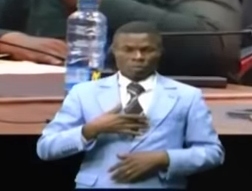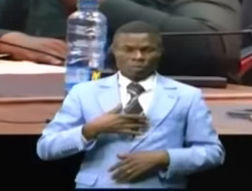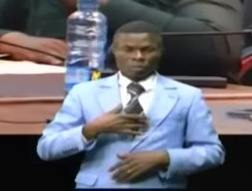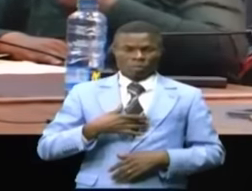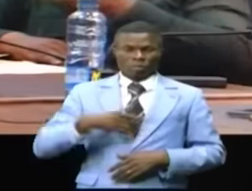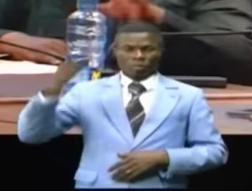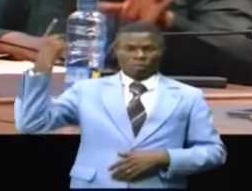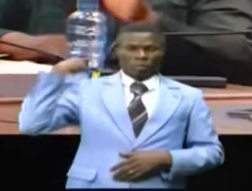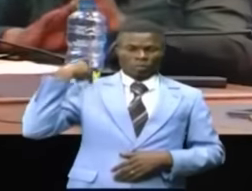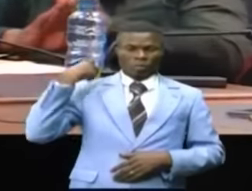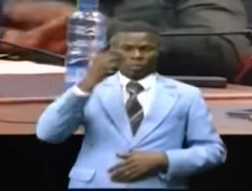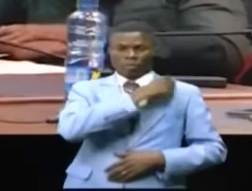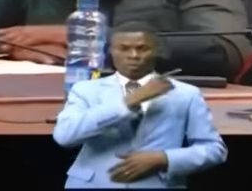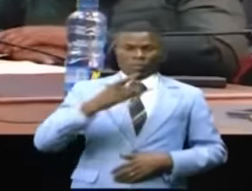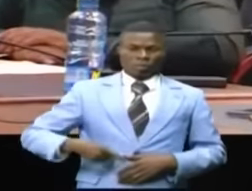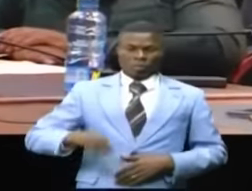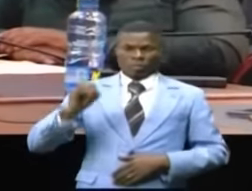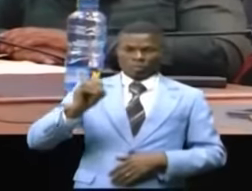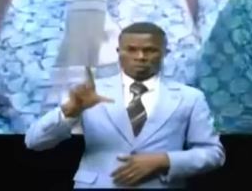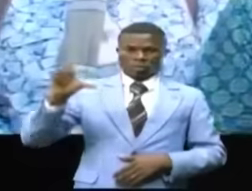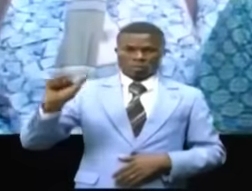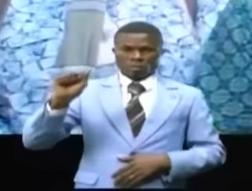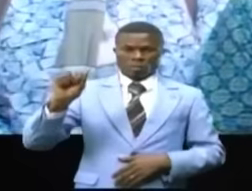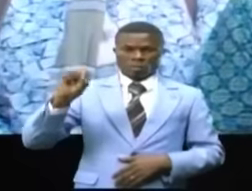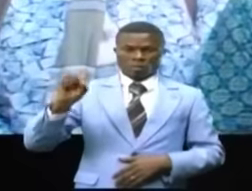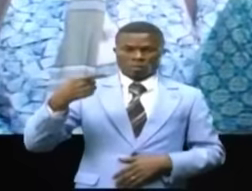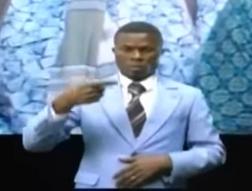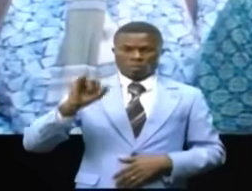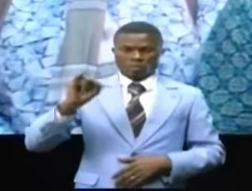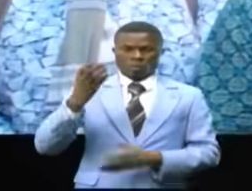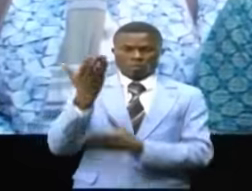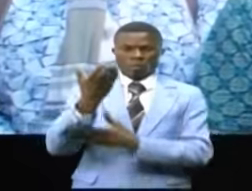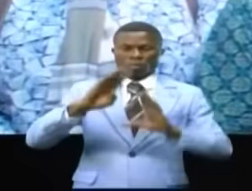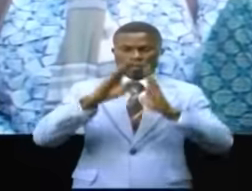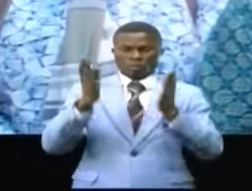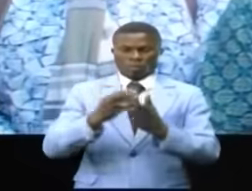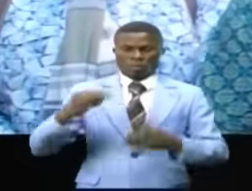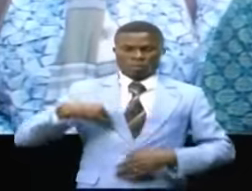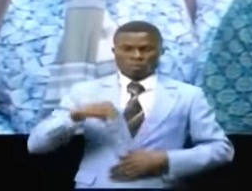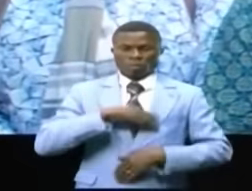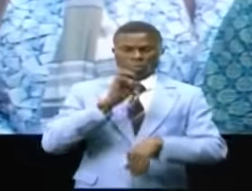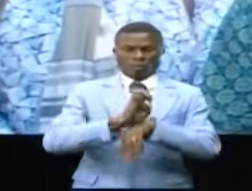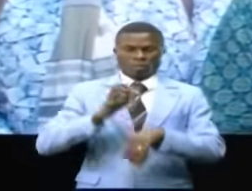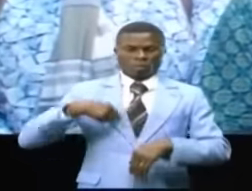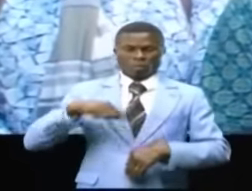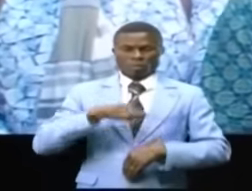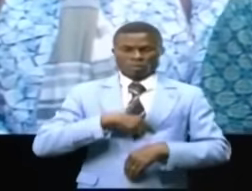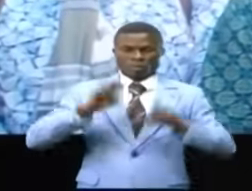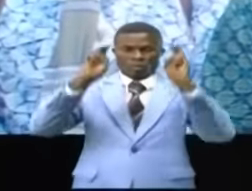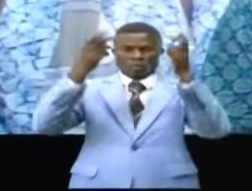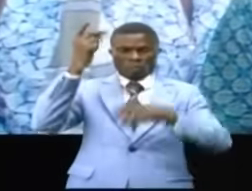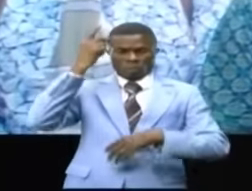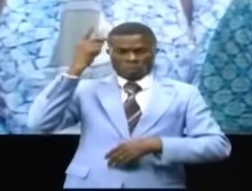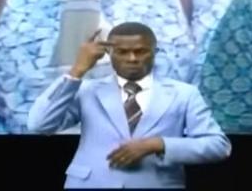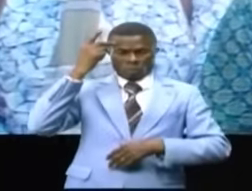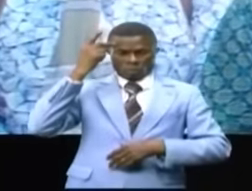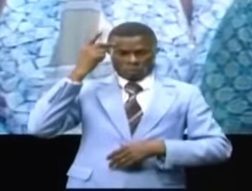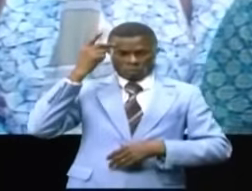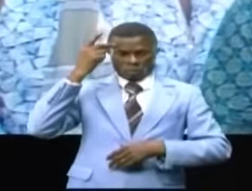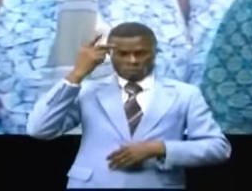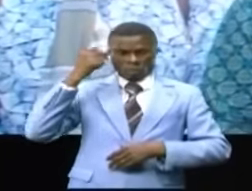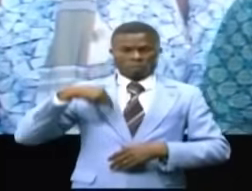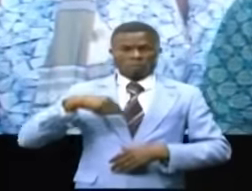Paul David Olangi. Donc nous demandons à tous les membres de nos églises armées de la ville de Kinshasa, surtout que nous avons